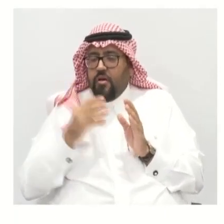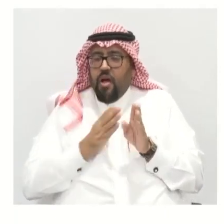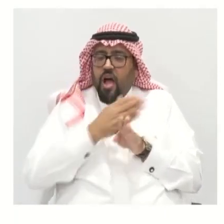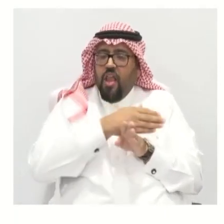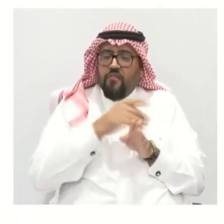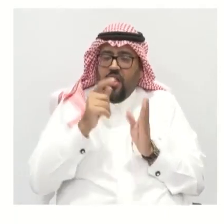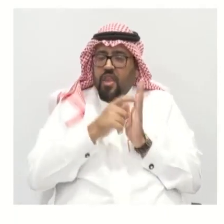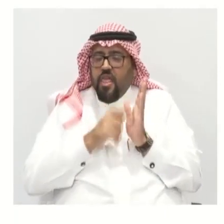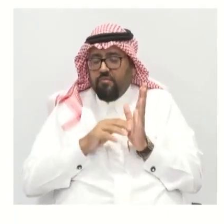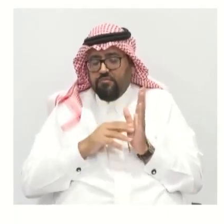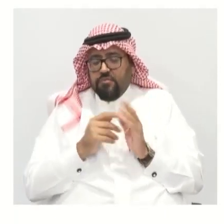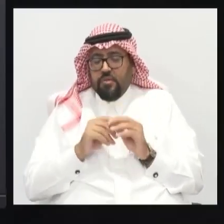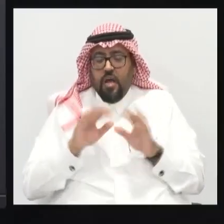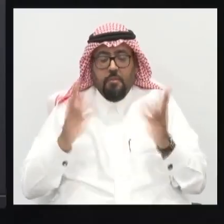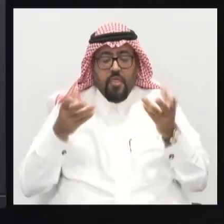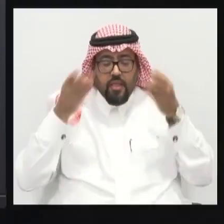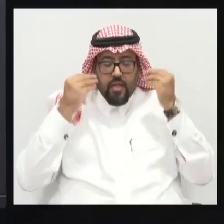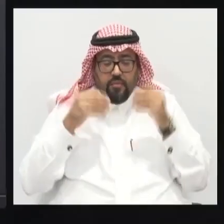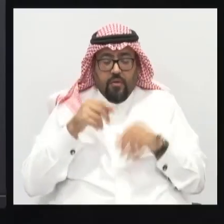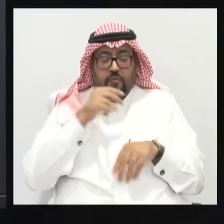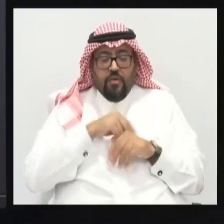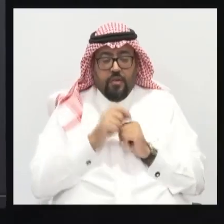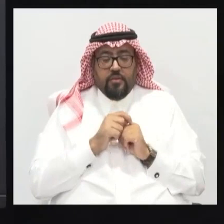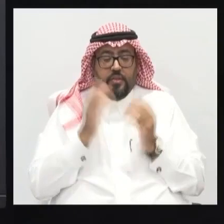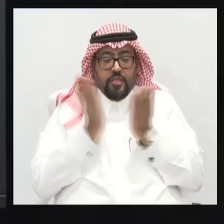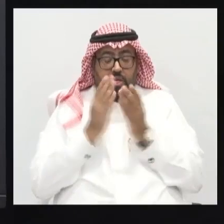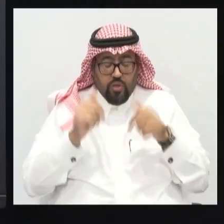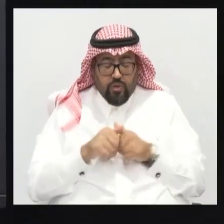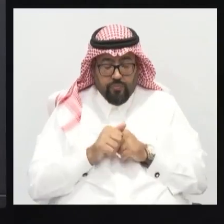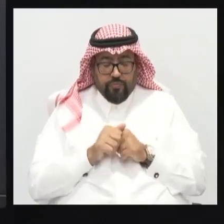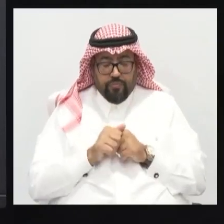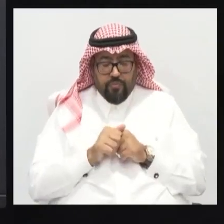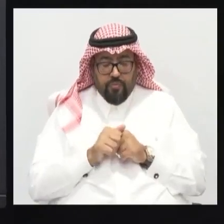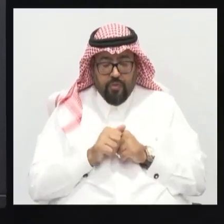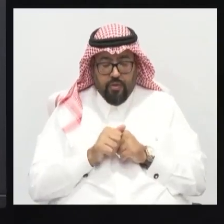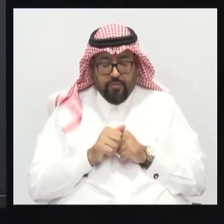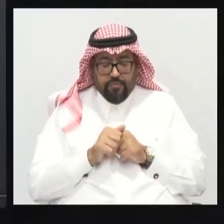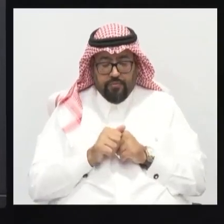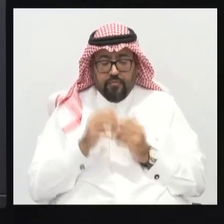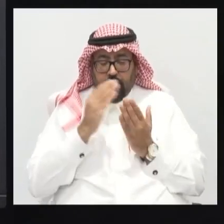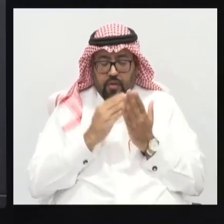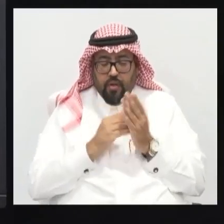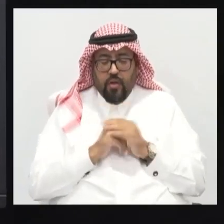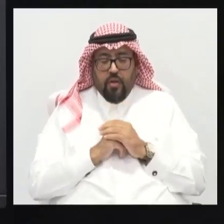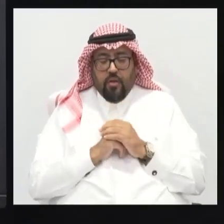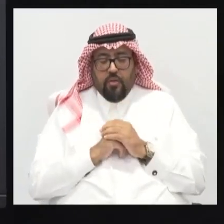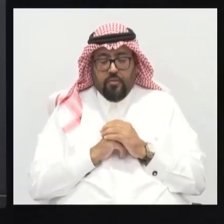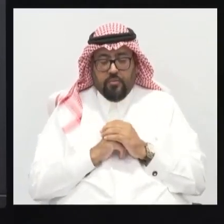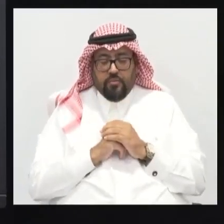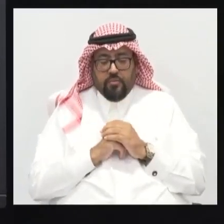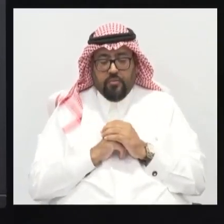ويلاحظون ماذا تعلمت وماذا استفدت من درسي اليوم اذا تعلمنا اليوم عده نقاط